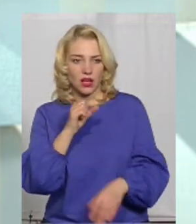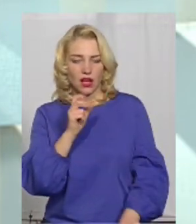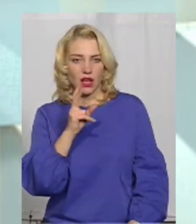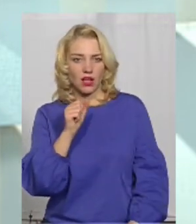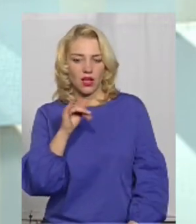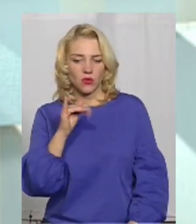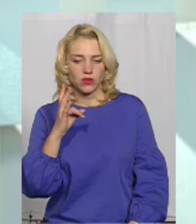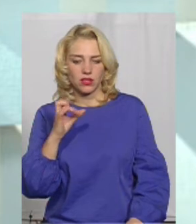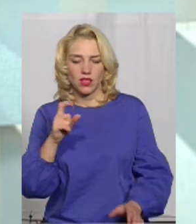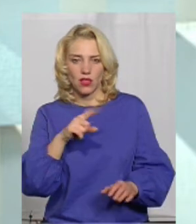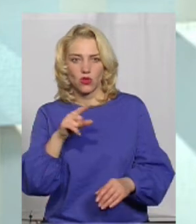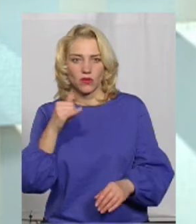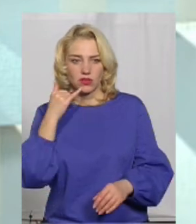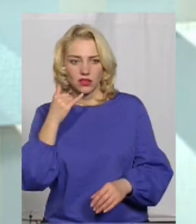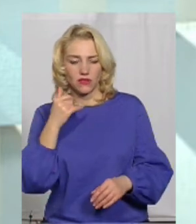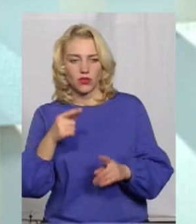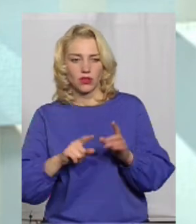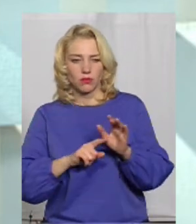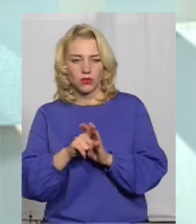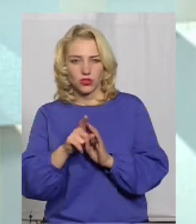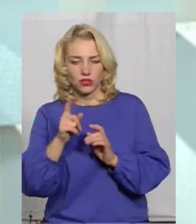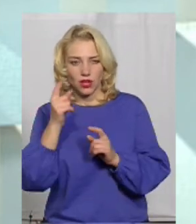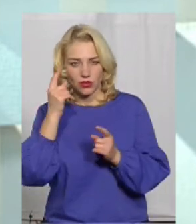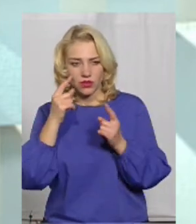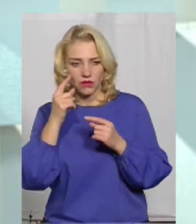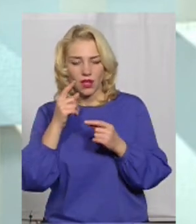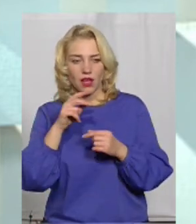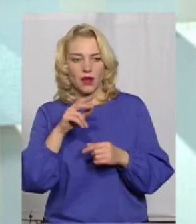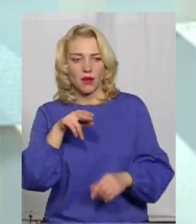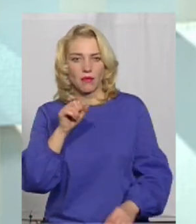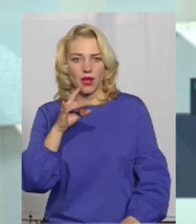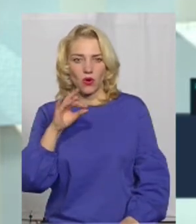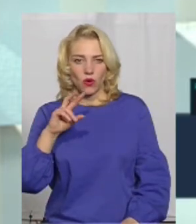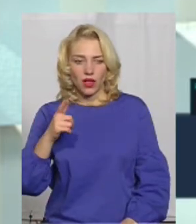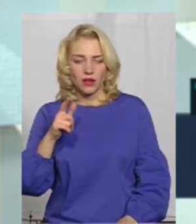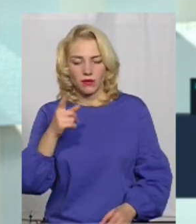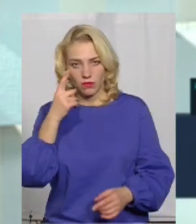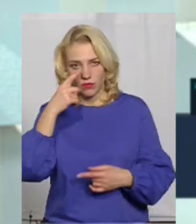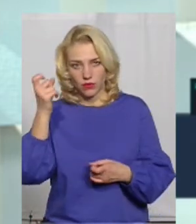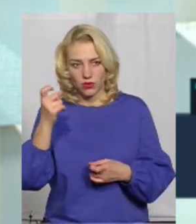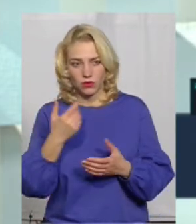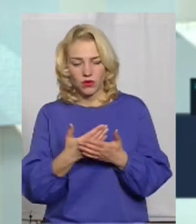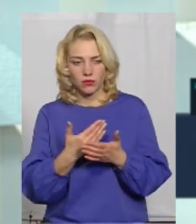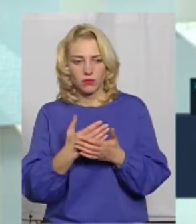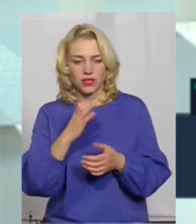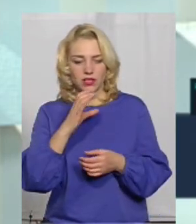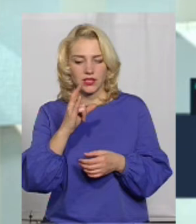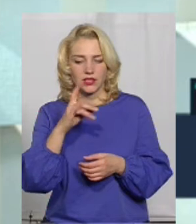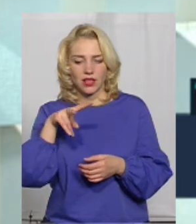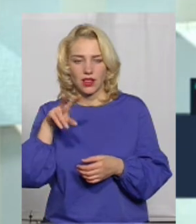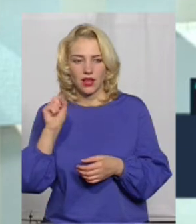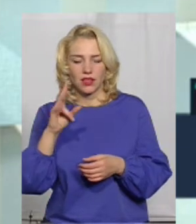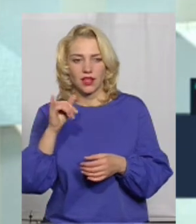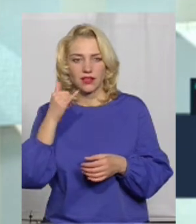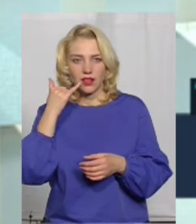по номеру телефону, вони починають ніби вгадувати твій пароль, і від цього тобі приходить повідомлення, чи там скидають тобі ссылку на телефон,